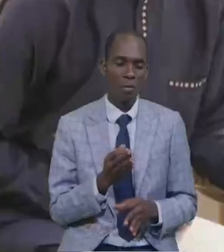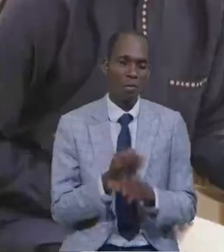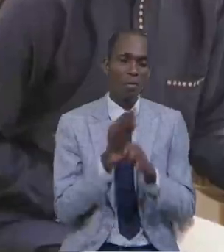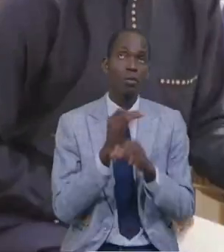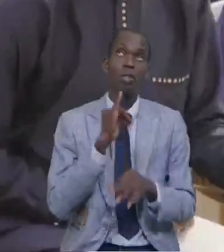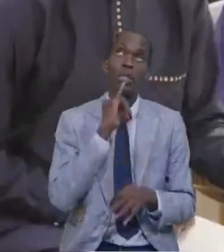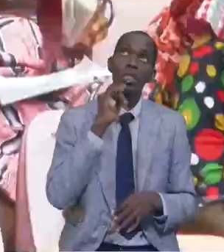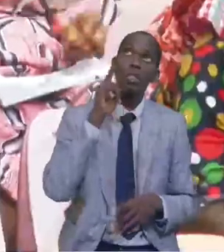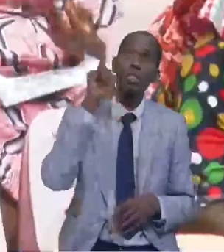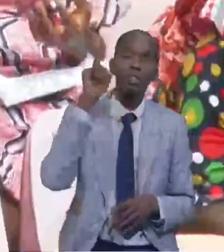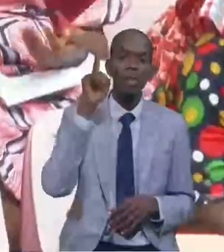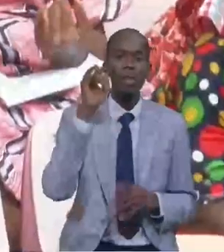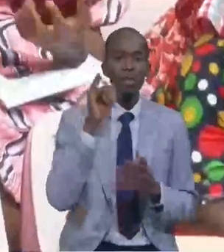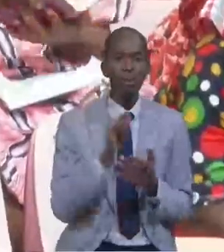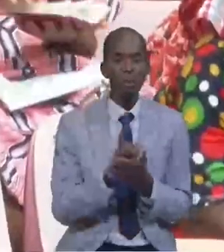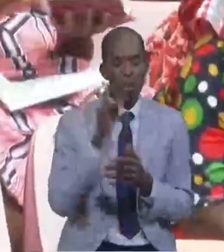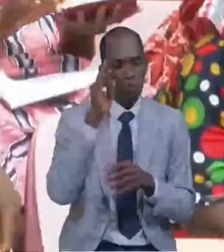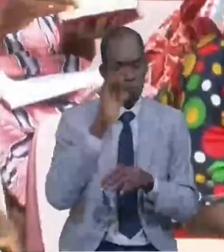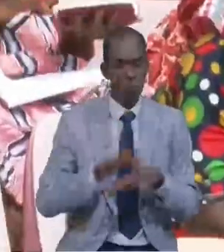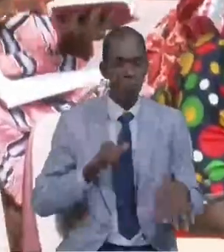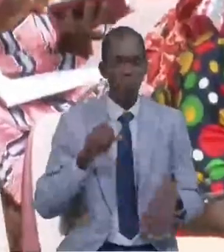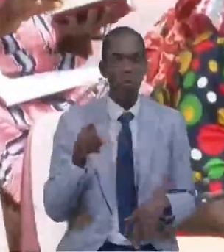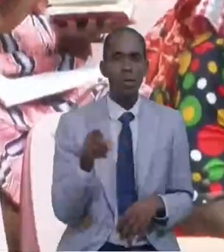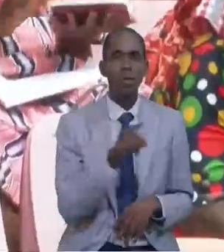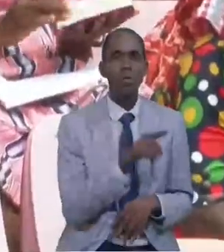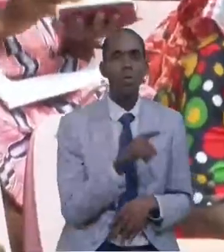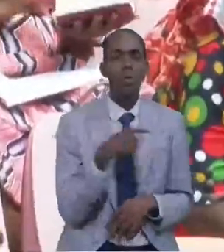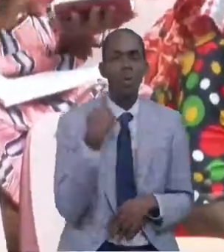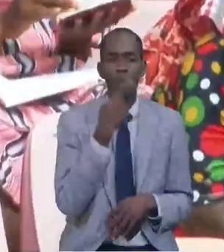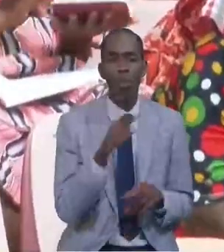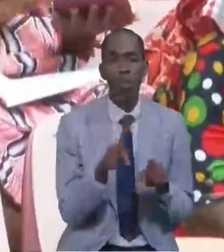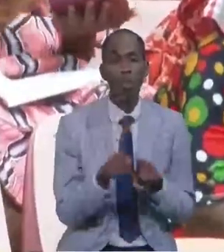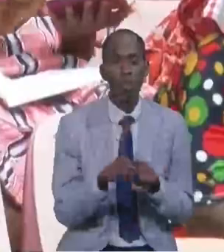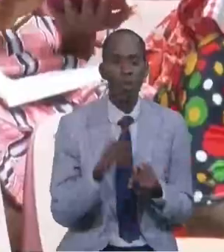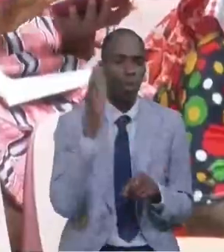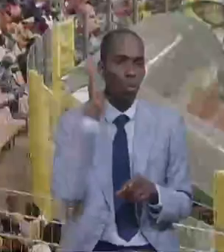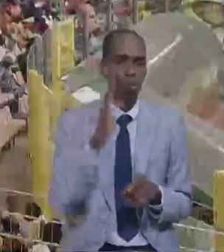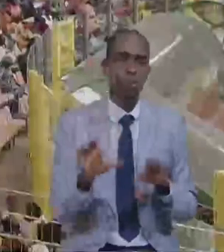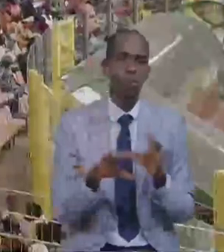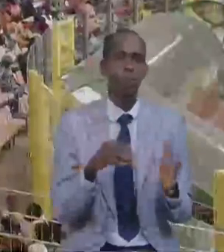fera. Il le fera. J'ai dit, le fera.